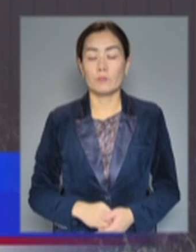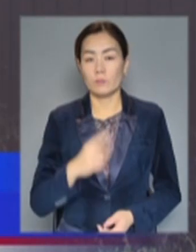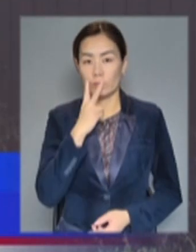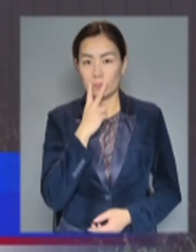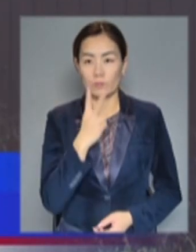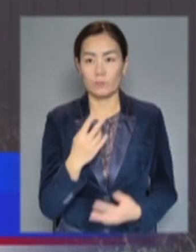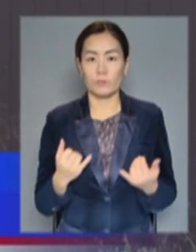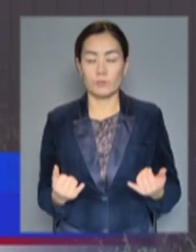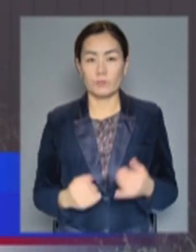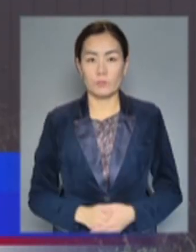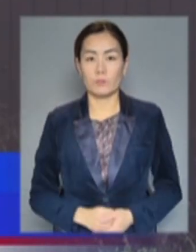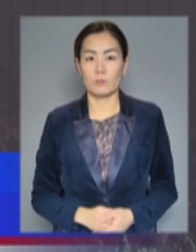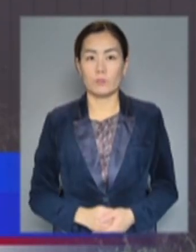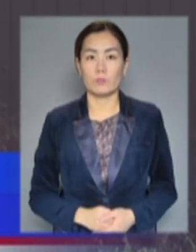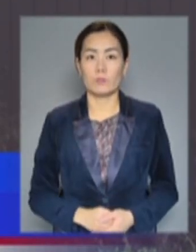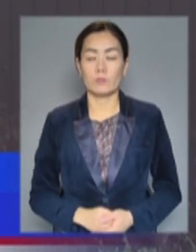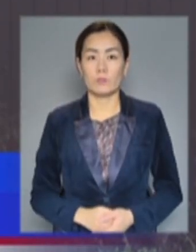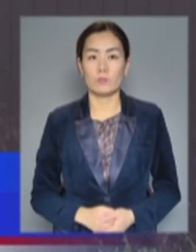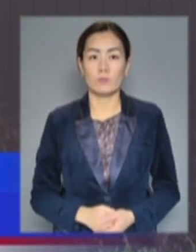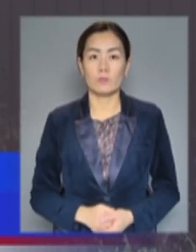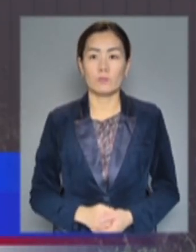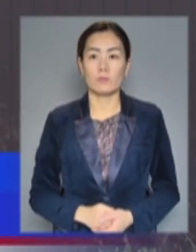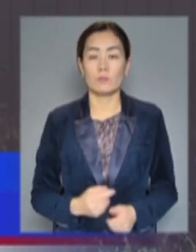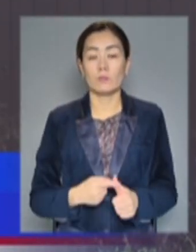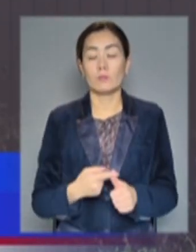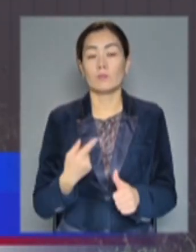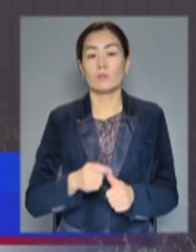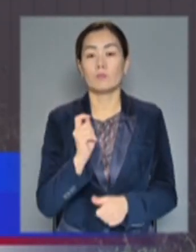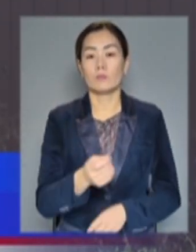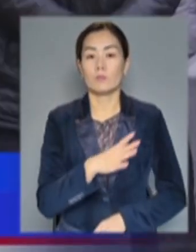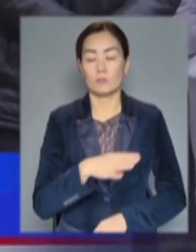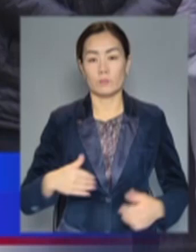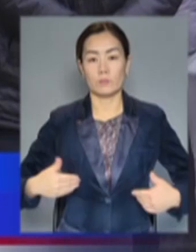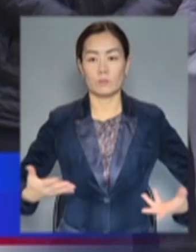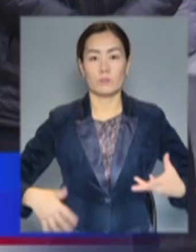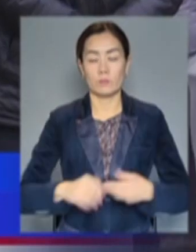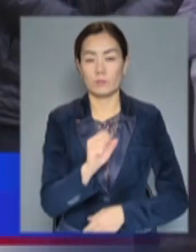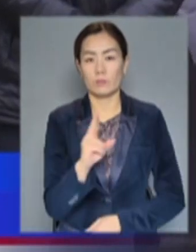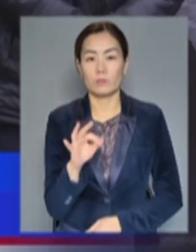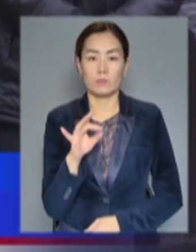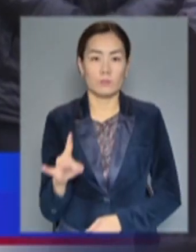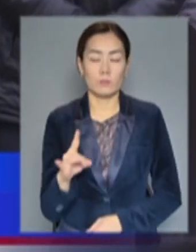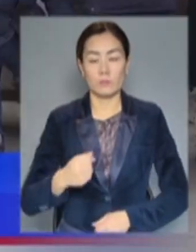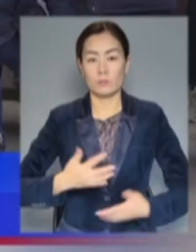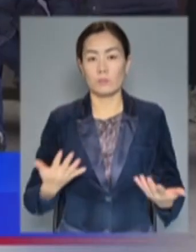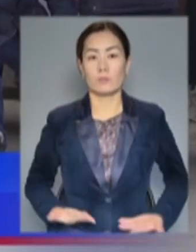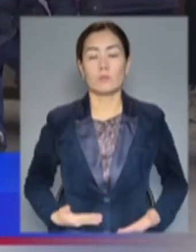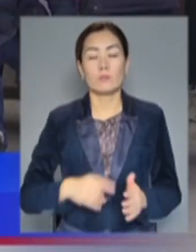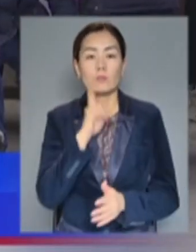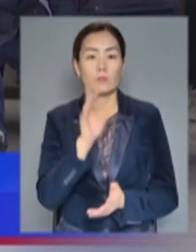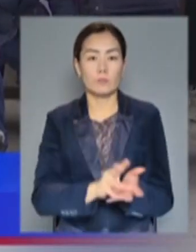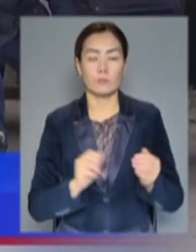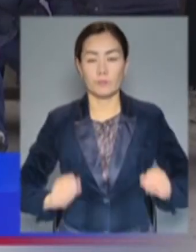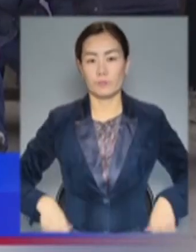жатсыздар ғой, заманның ықпалына қарай көше атауын беріп жатырмыз. Көше атауы құтты болсын. Есқайыр Наурызбаевтың жарқын өмірі жастарға